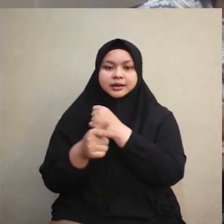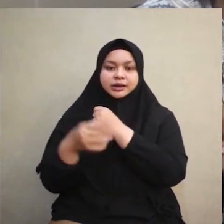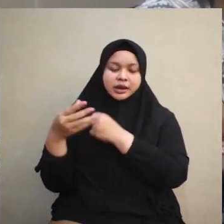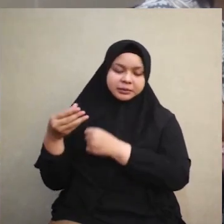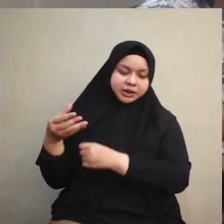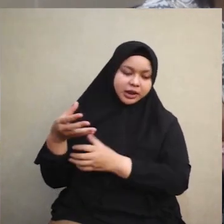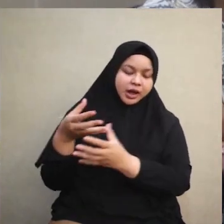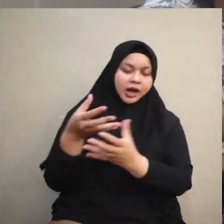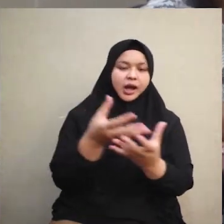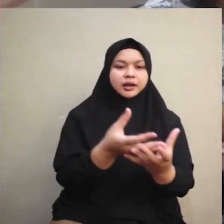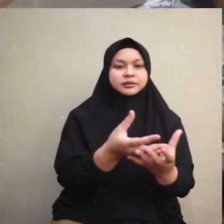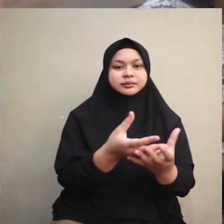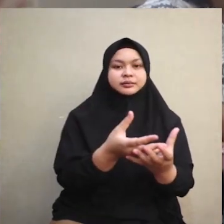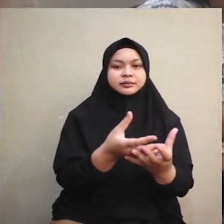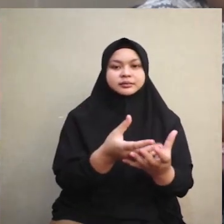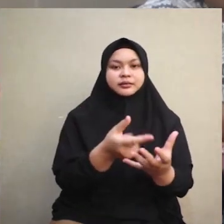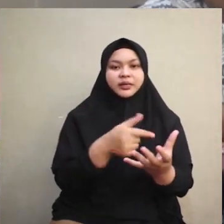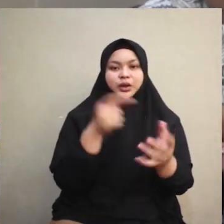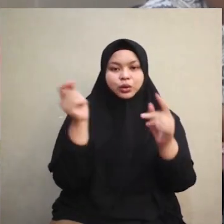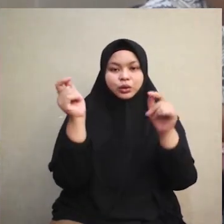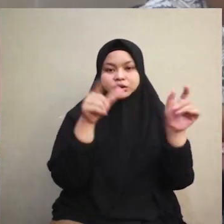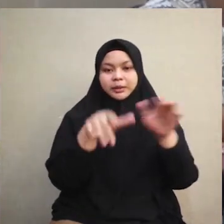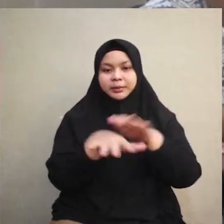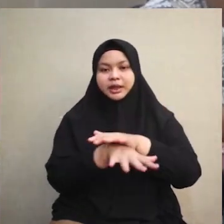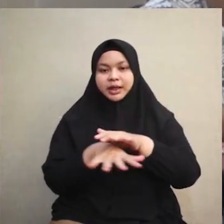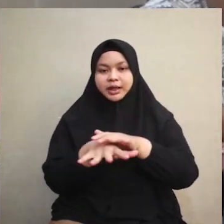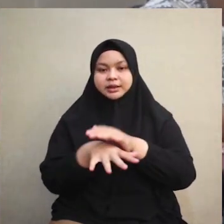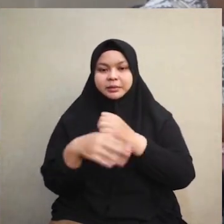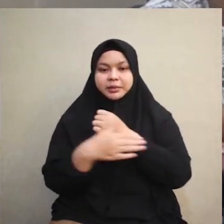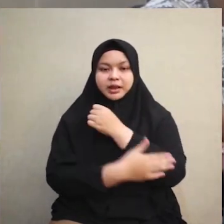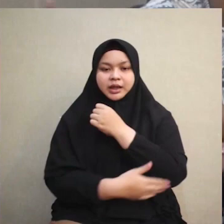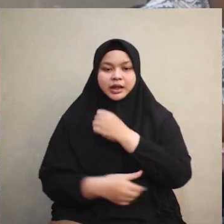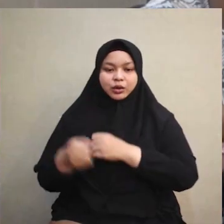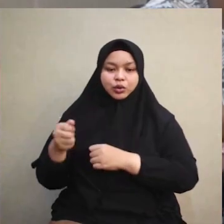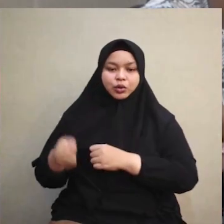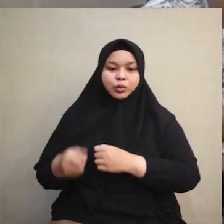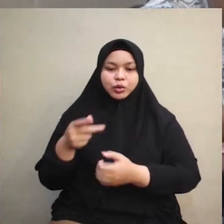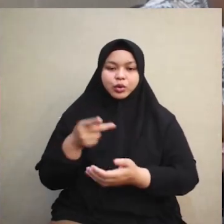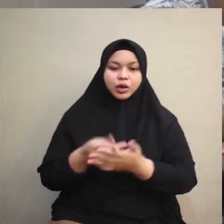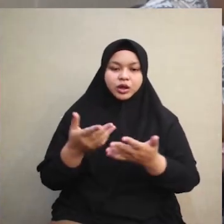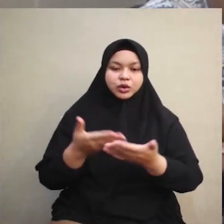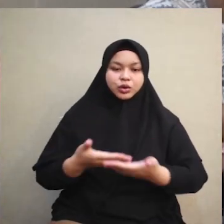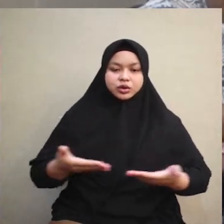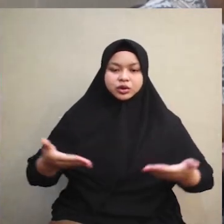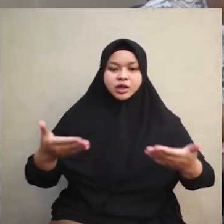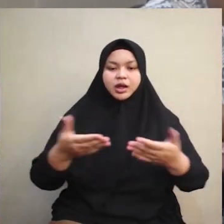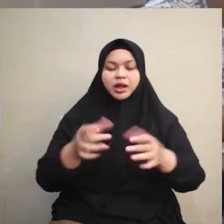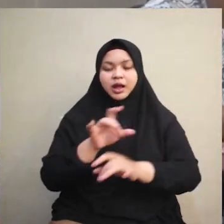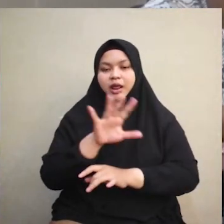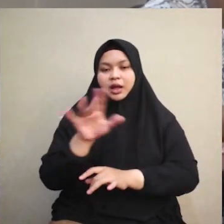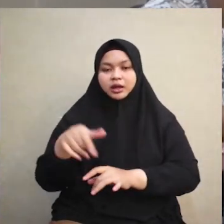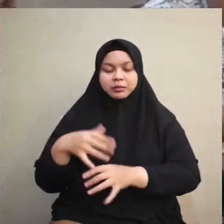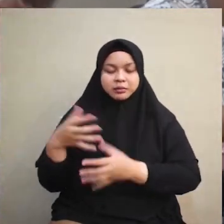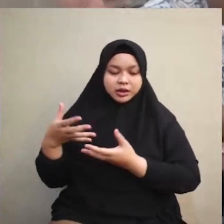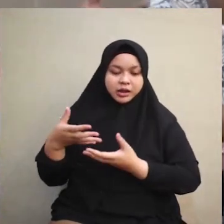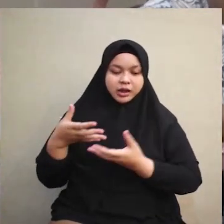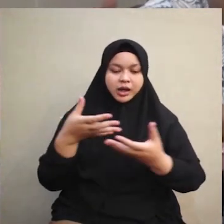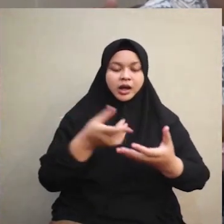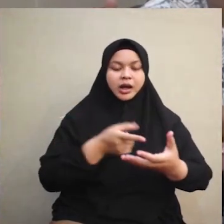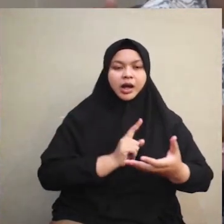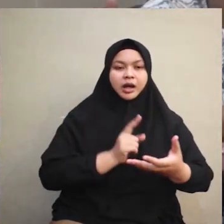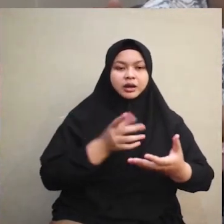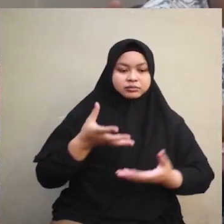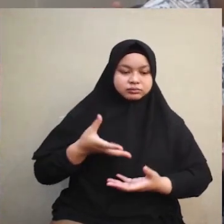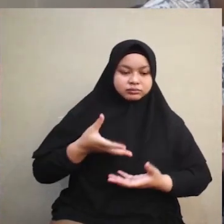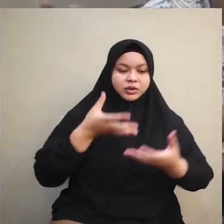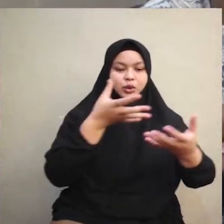balik lagi ke konsep paling dasar negara hukum gitu kan kontrak sosial dan lain-lain kita kan menyerahkan hak kita kepada negara